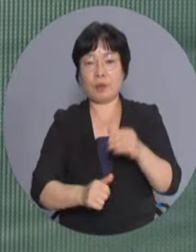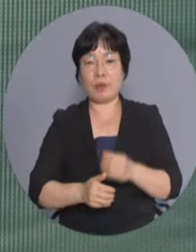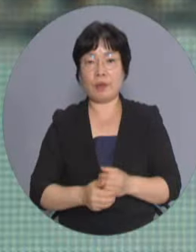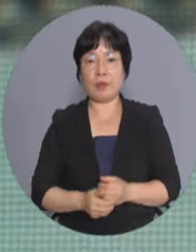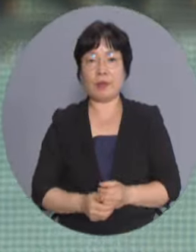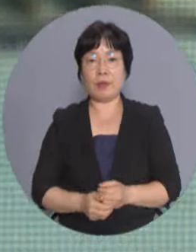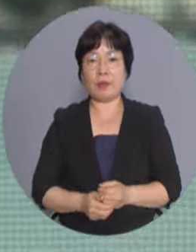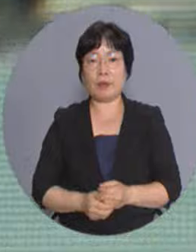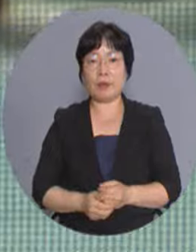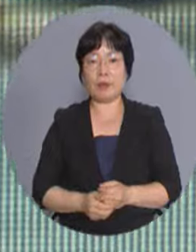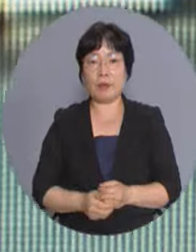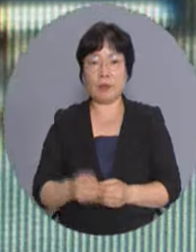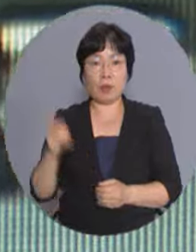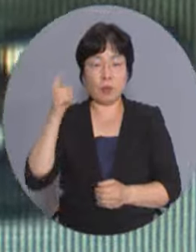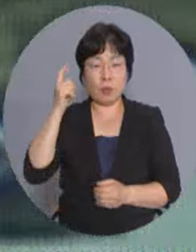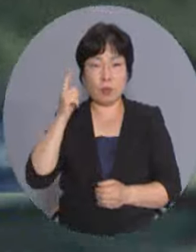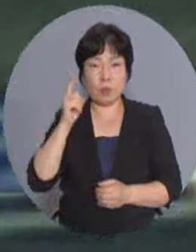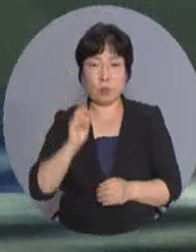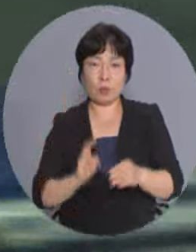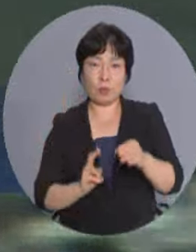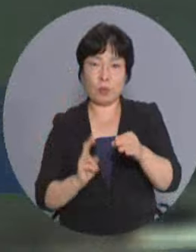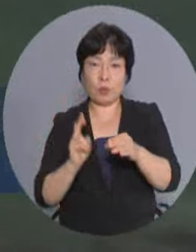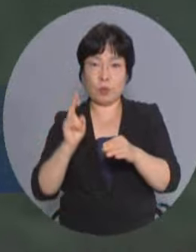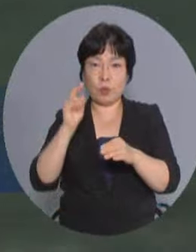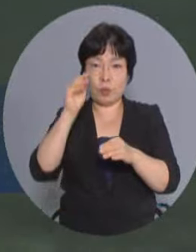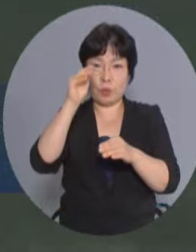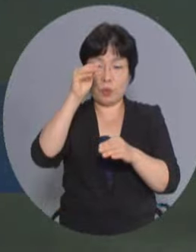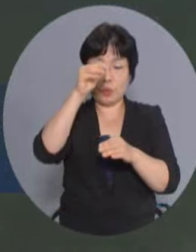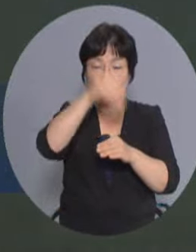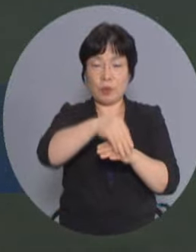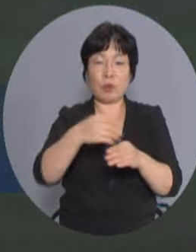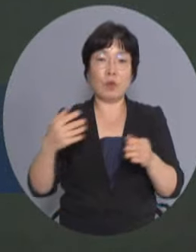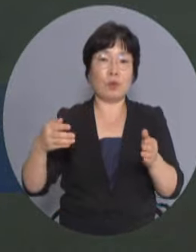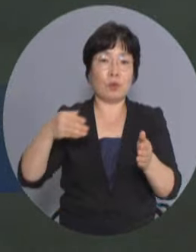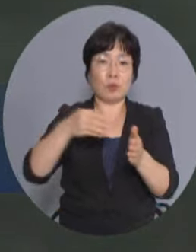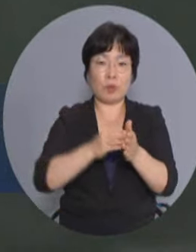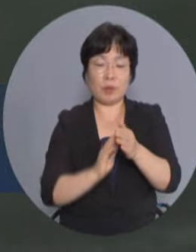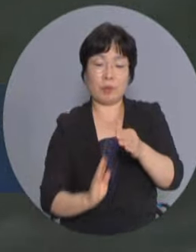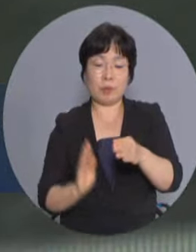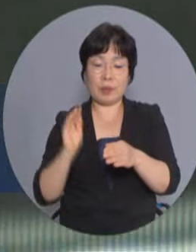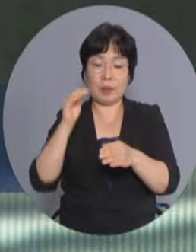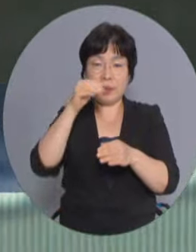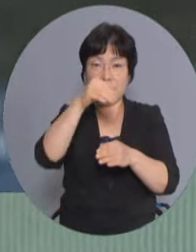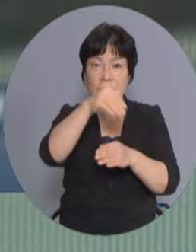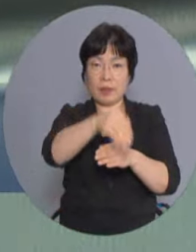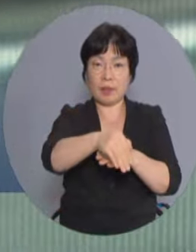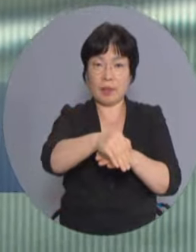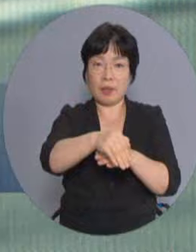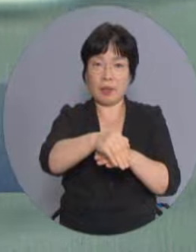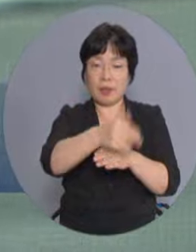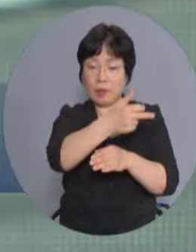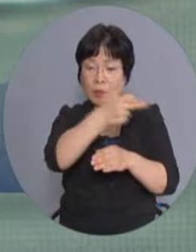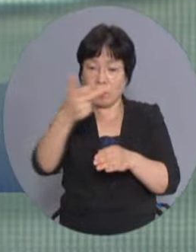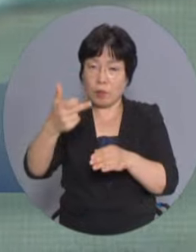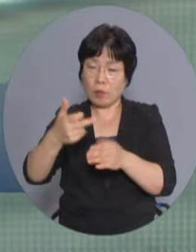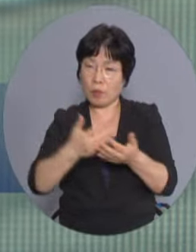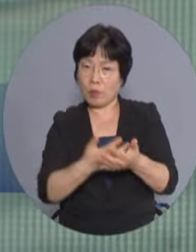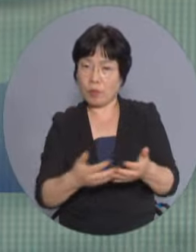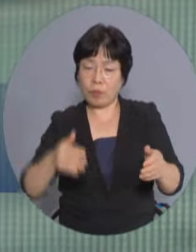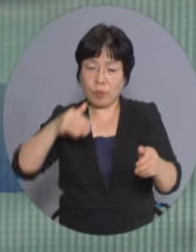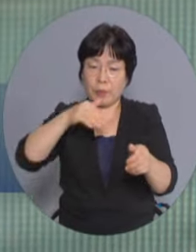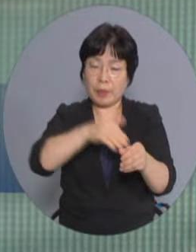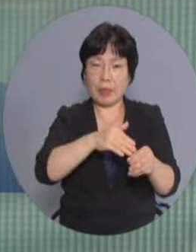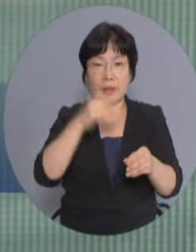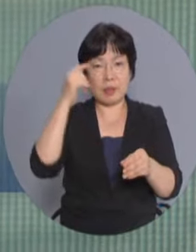떨어집니다 소리가 툭 나길래 퉁 하고 충격이 있었거든요 그래가지고 어 아 큰게 뭐 걸렸다 생각하고